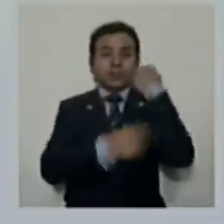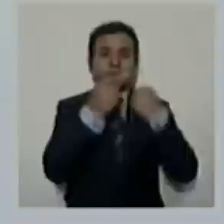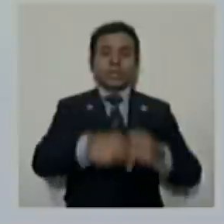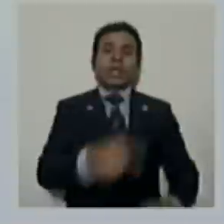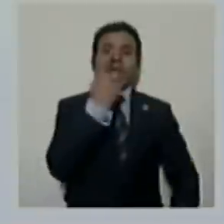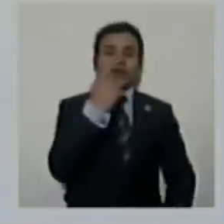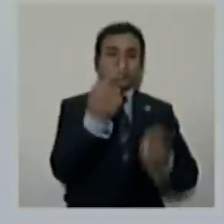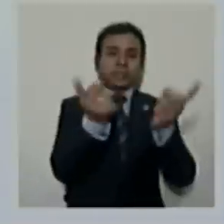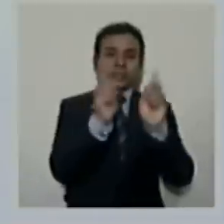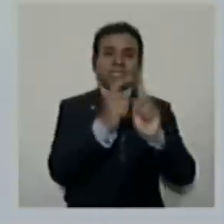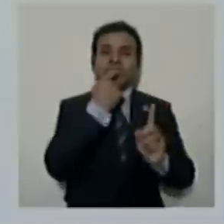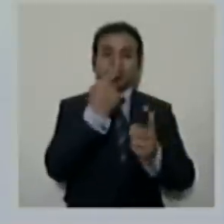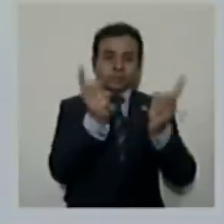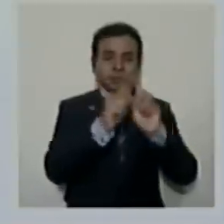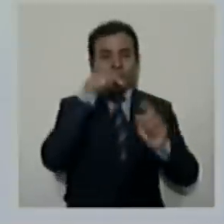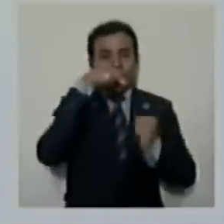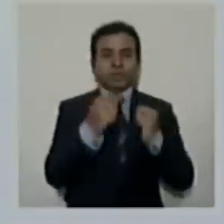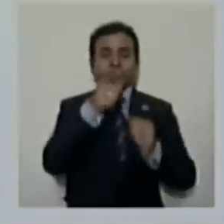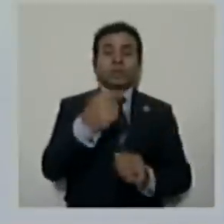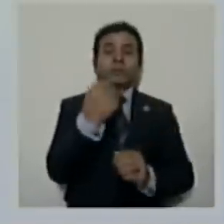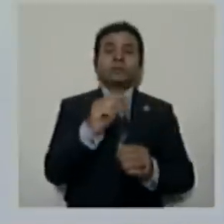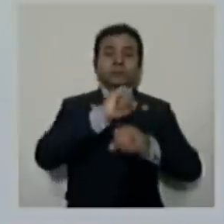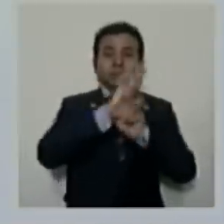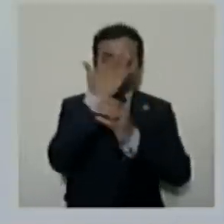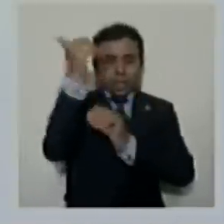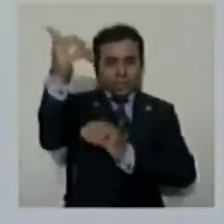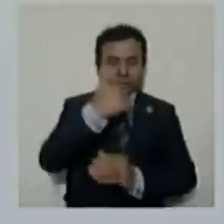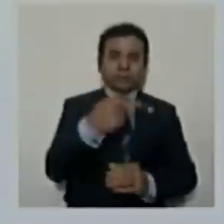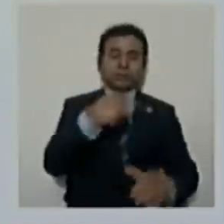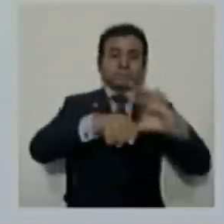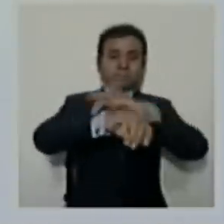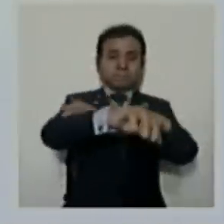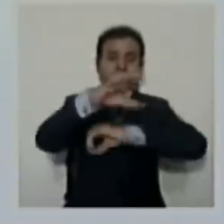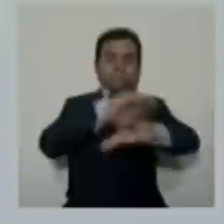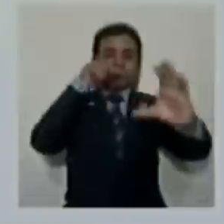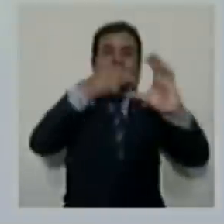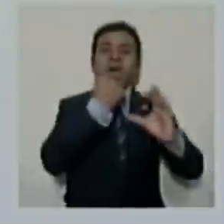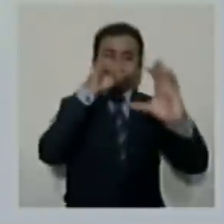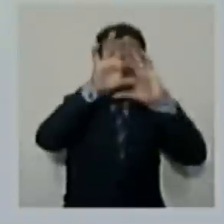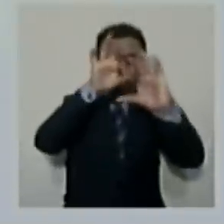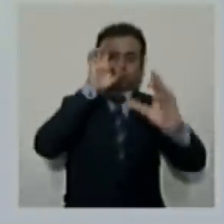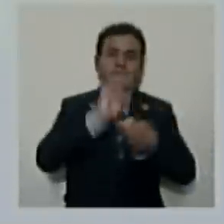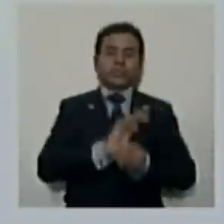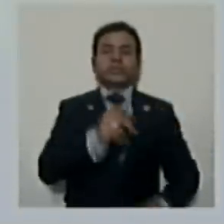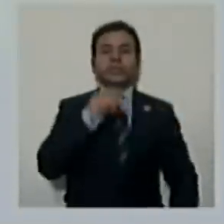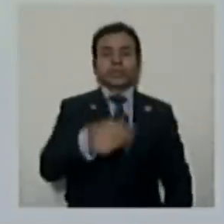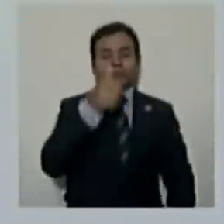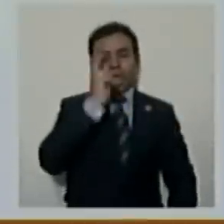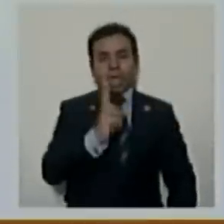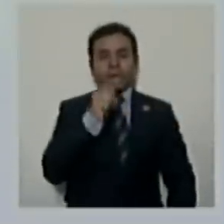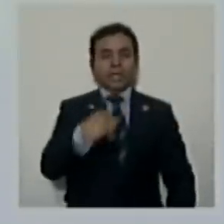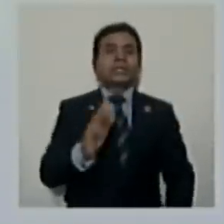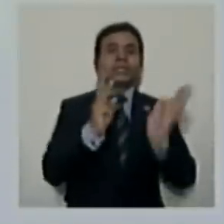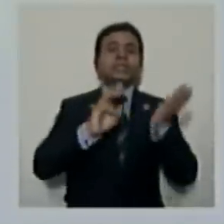শেখ ফজিলাতুন্নেসা মেমোরিয়াল স্পেশাল হসপিটালে 1টা বুথ তৈরি করেছে এবং এই বুথ তৈরির কার্যক্রম চলমান আছে। এটা সবারই